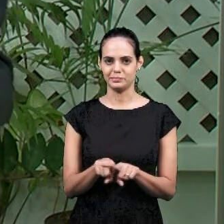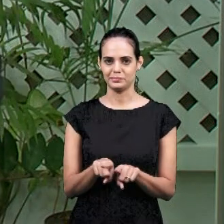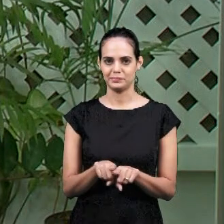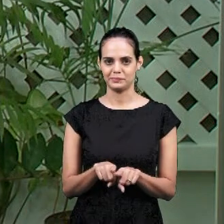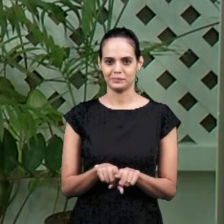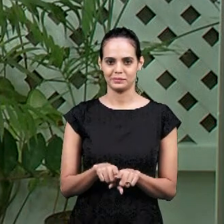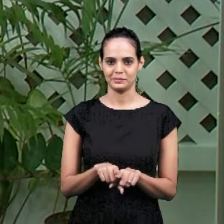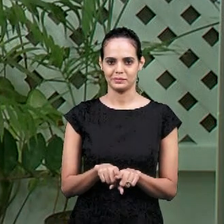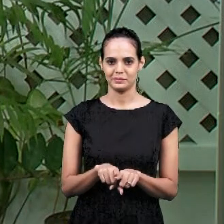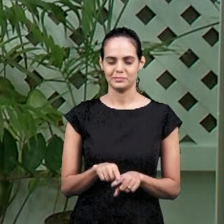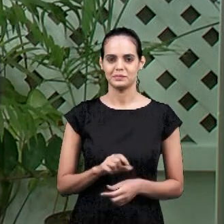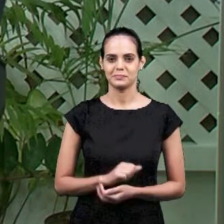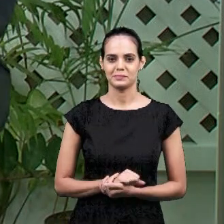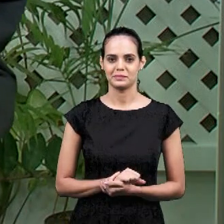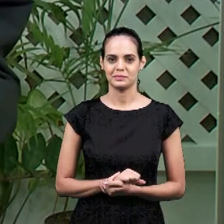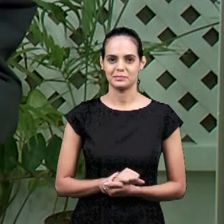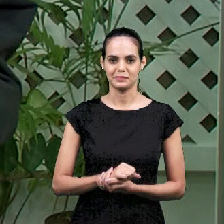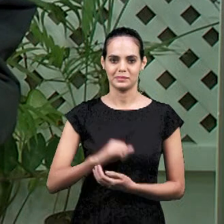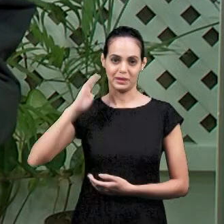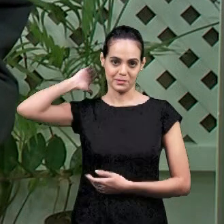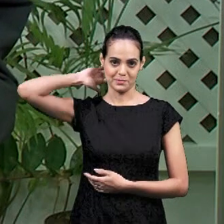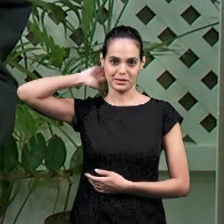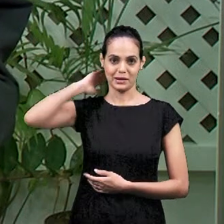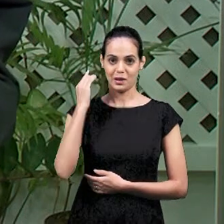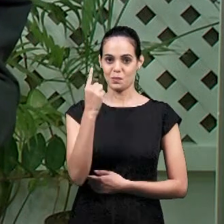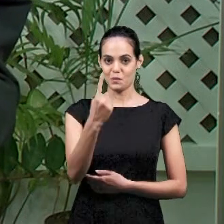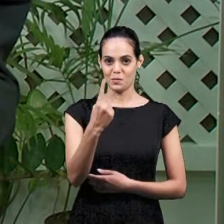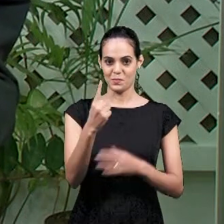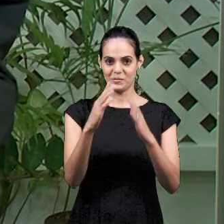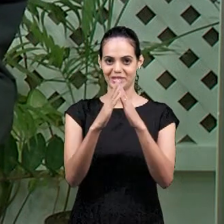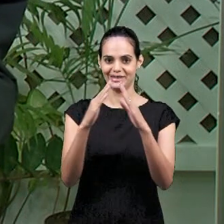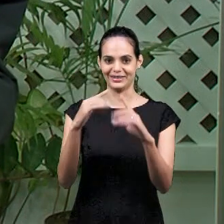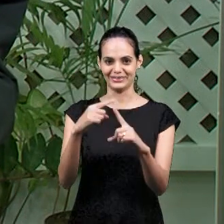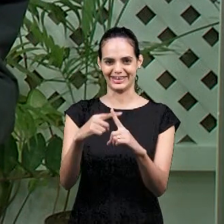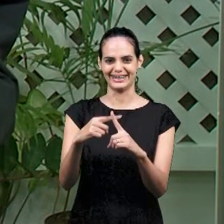2, et Pará, 1.